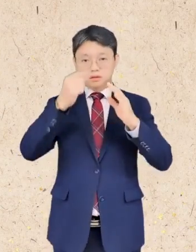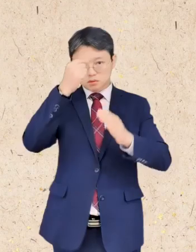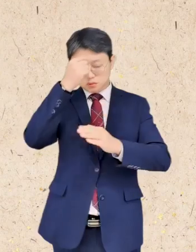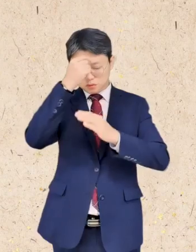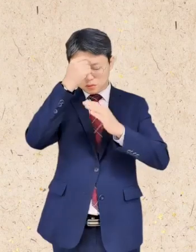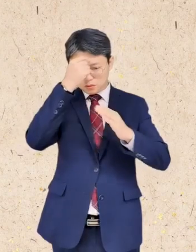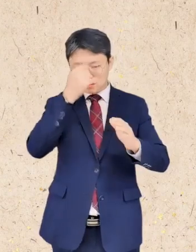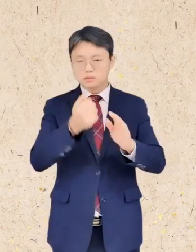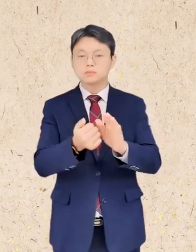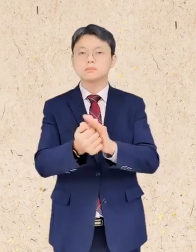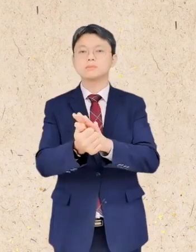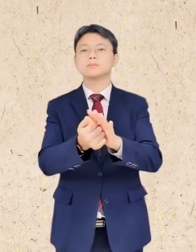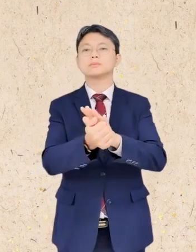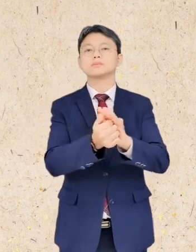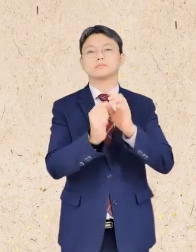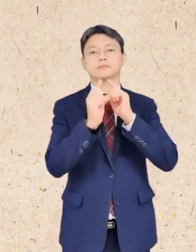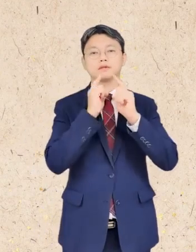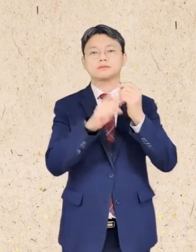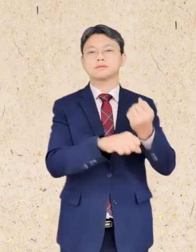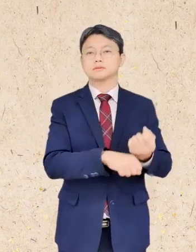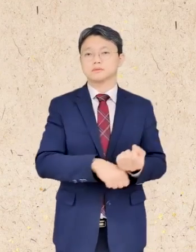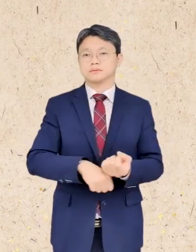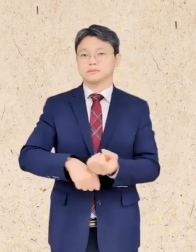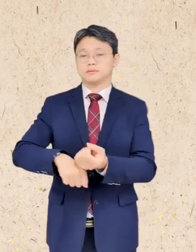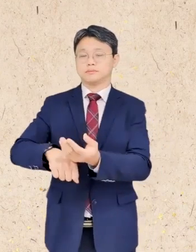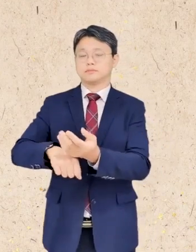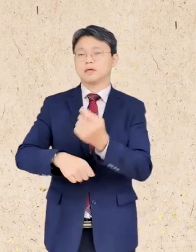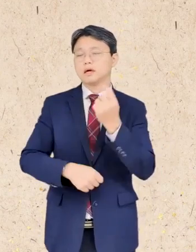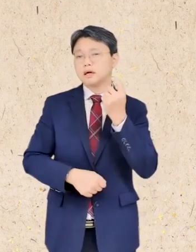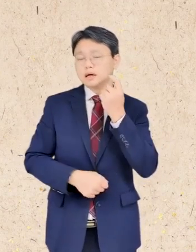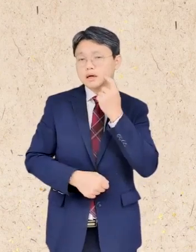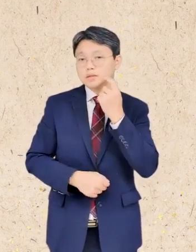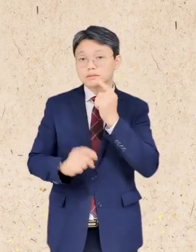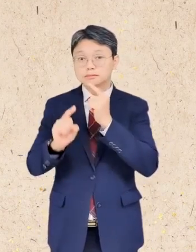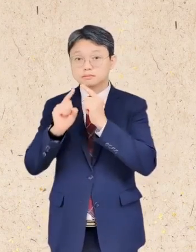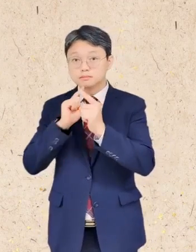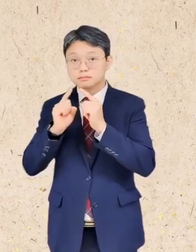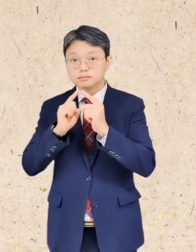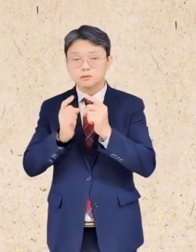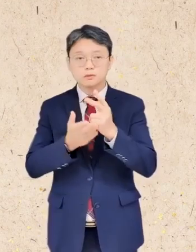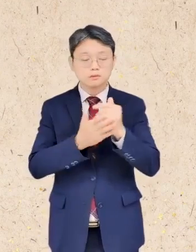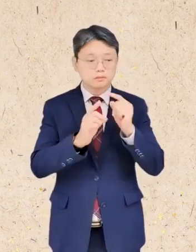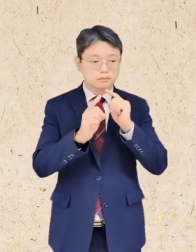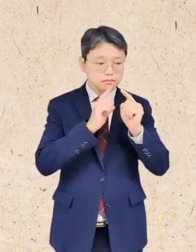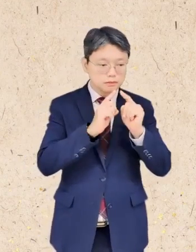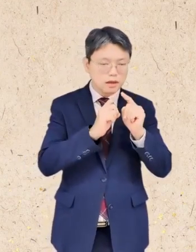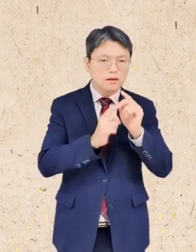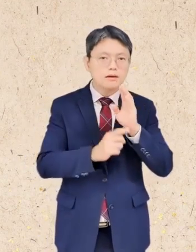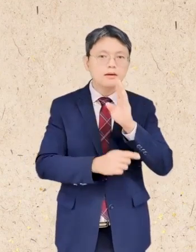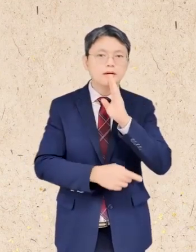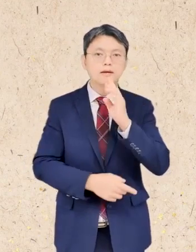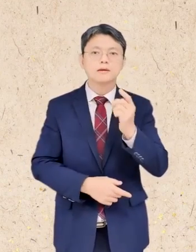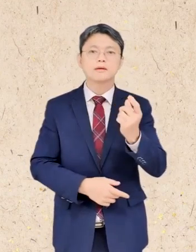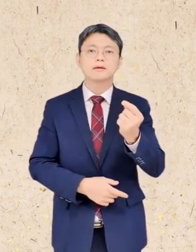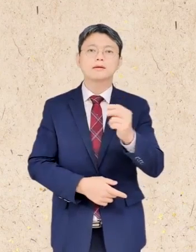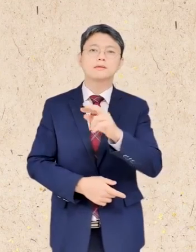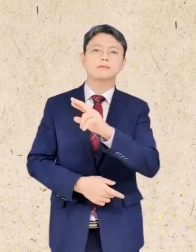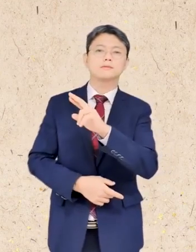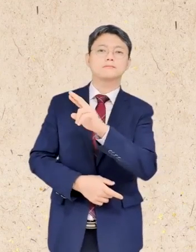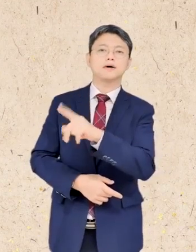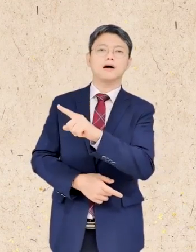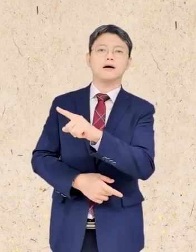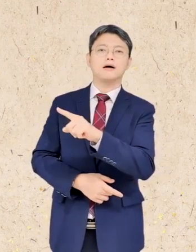하나님의 말씀으로 말미암은 위로의 메시지를 전하게 됩니다. 그 거짓 주장을 이미 전한 주의 말씀을